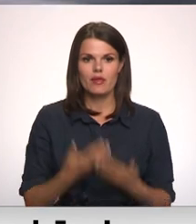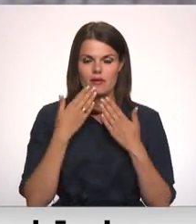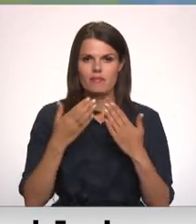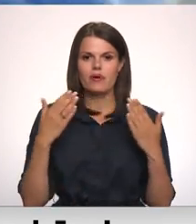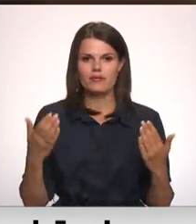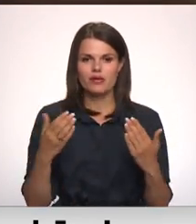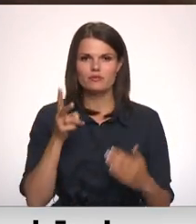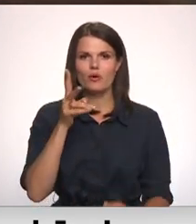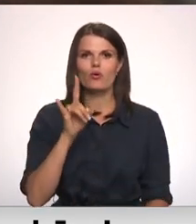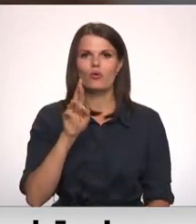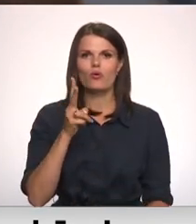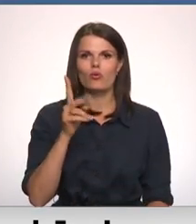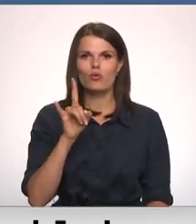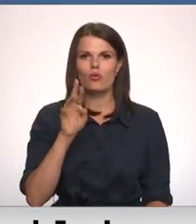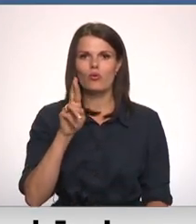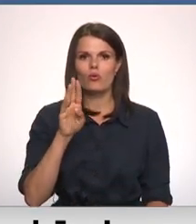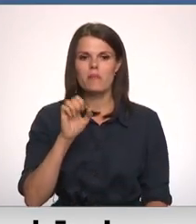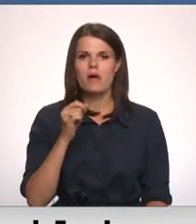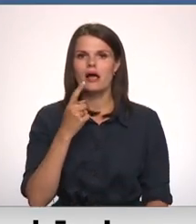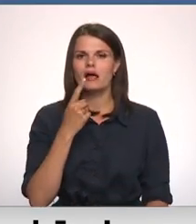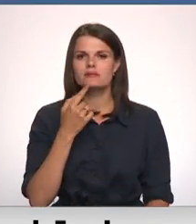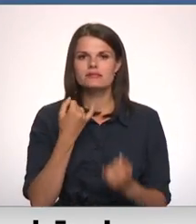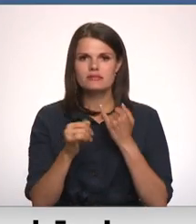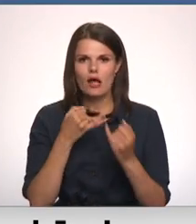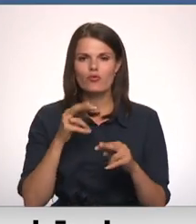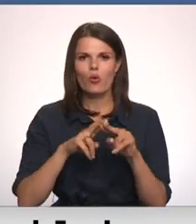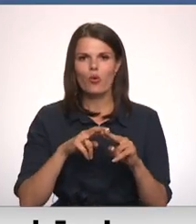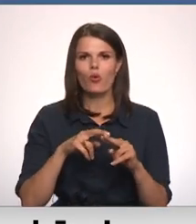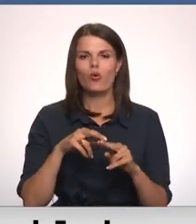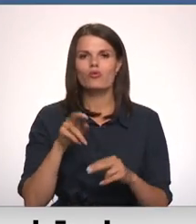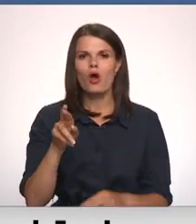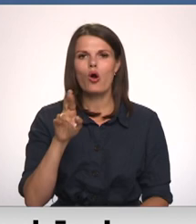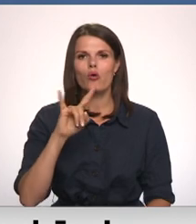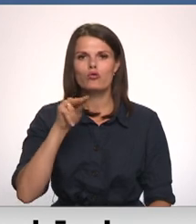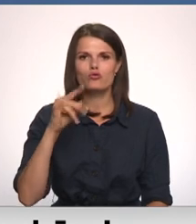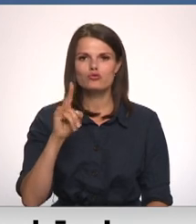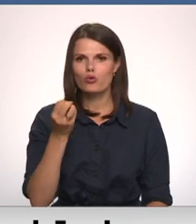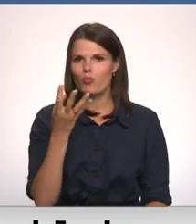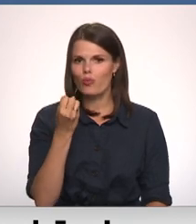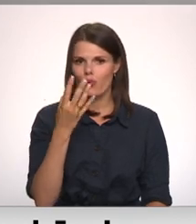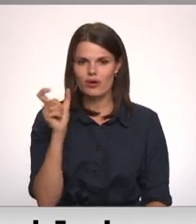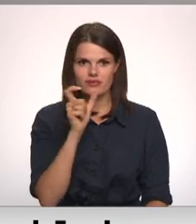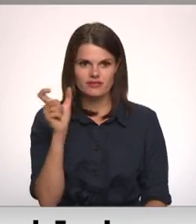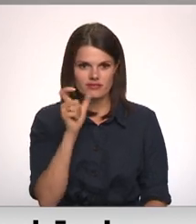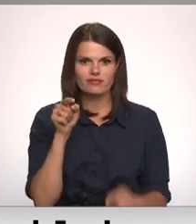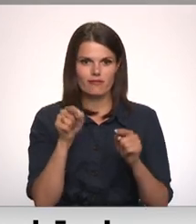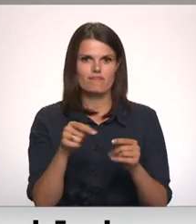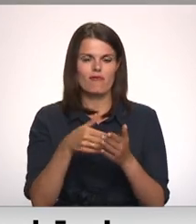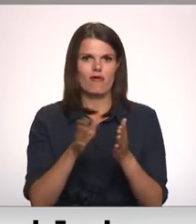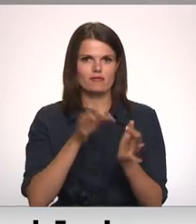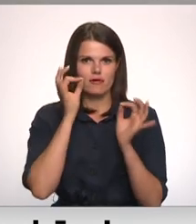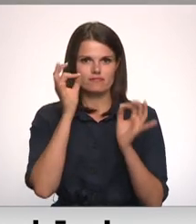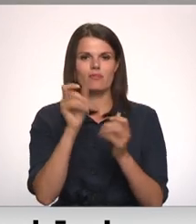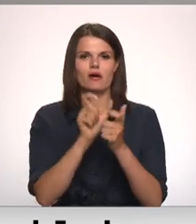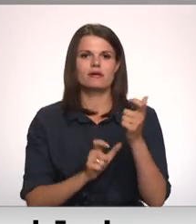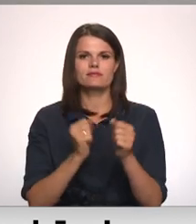Pateicoties kurkumas dzeltenajam un rudzupuķu zilajam, saldējums tiešām ir košās Ukrainas karoga krāsās. Tā receptūra izstrādāta